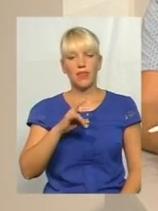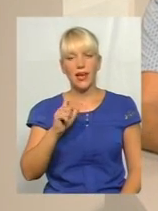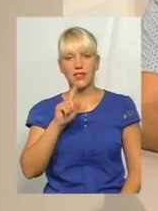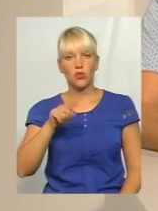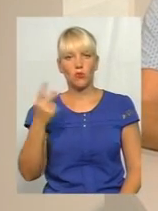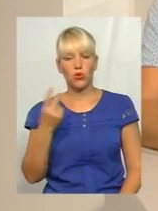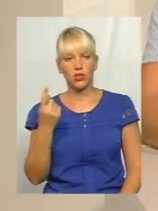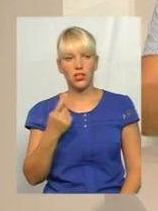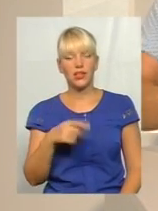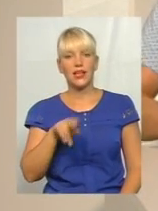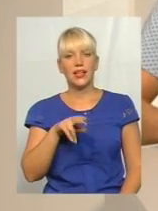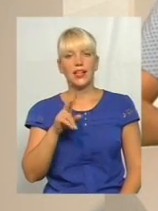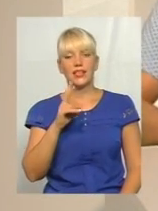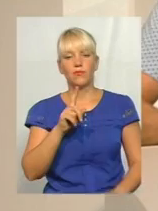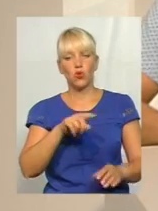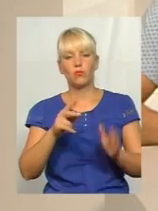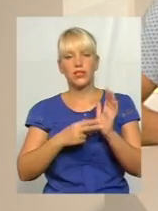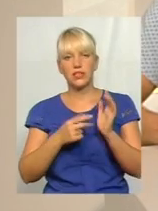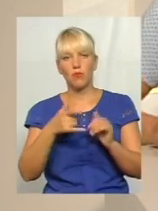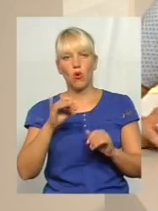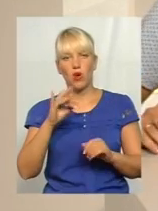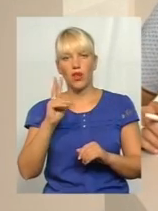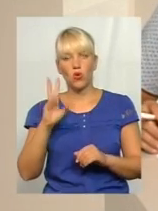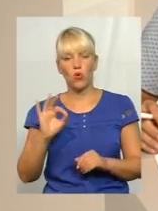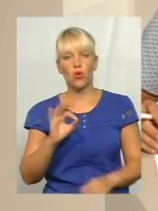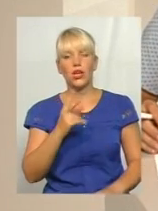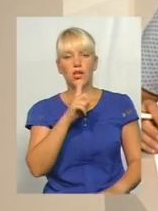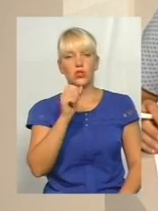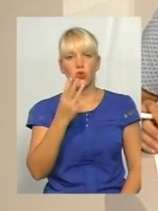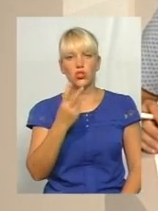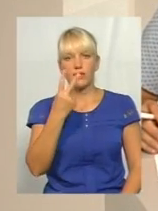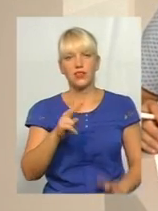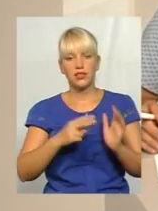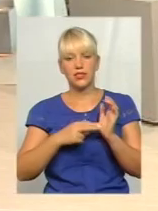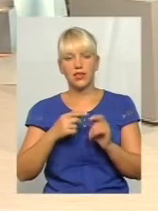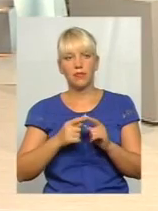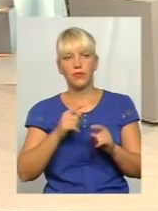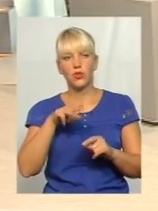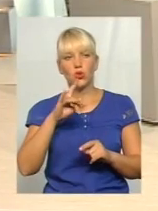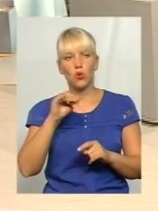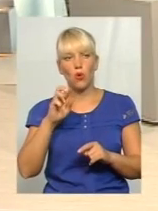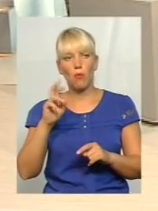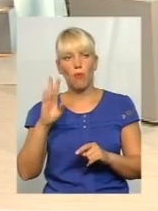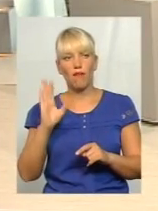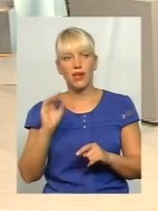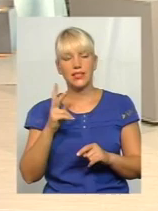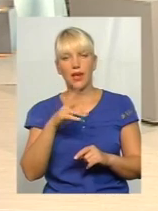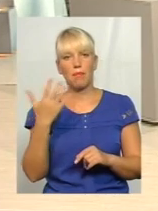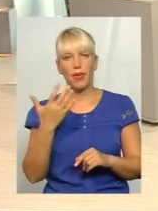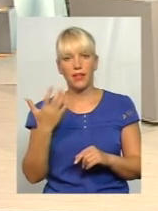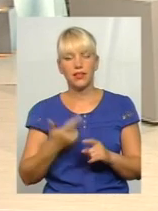директором НВК номер 7 Павло Андрощук зож27 Ірина трембовецька директор НВО номер 5 Гула